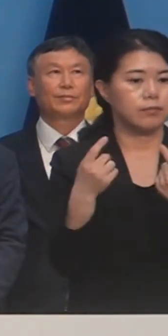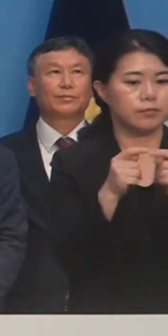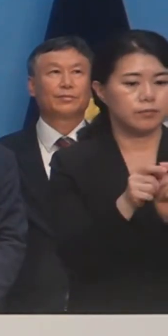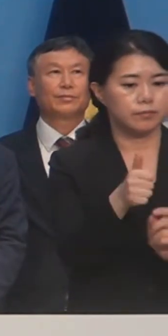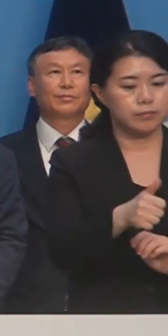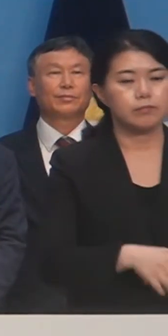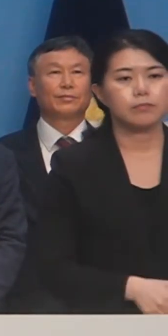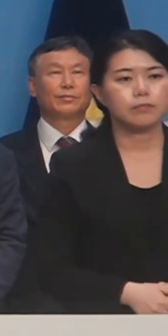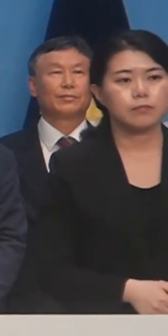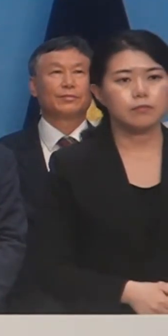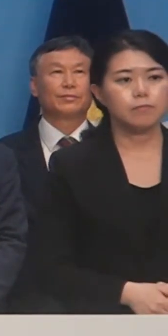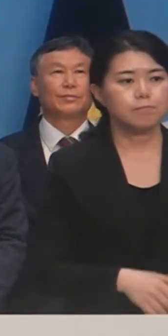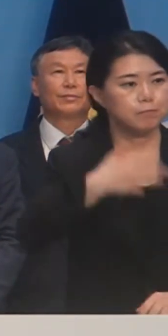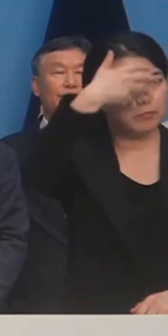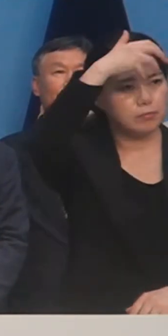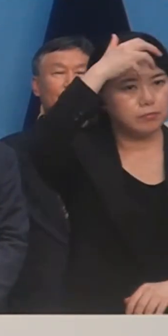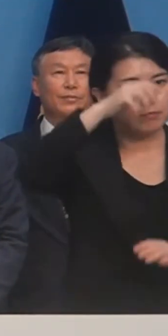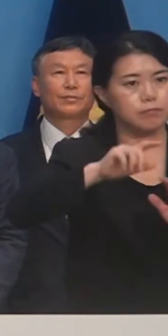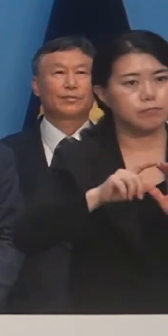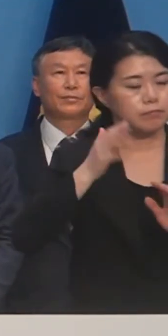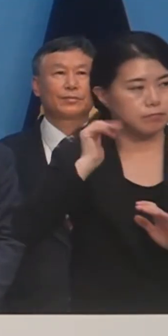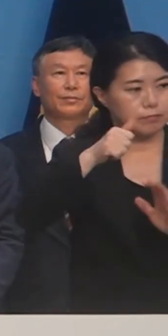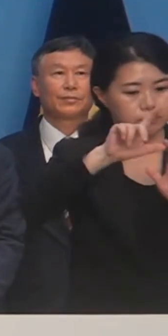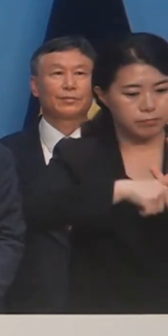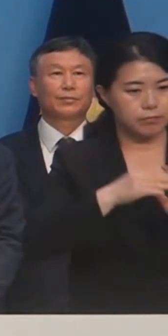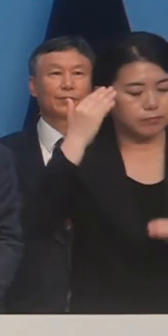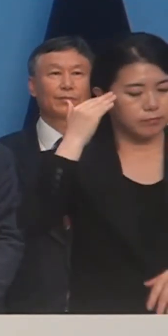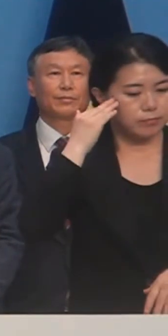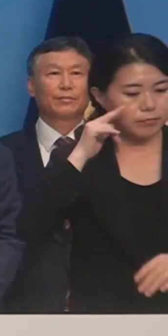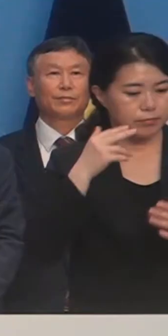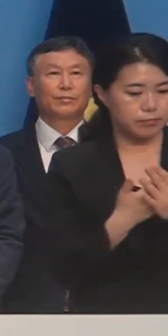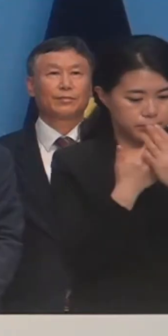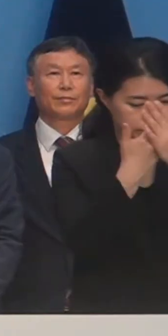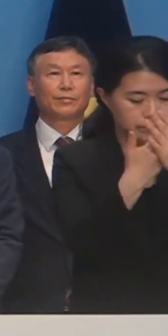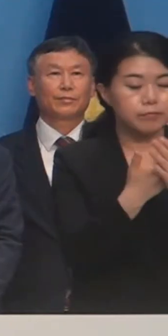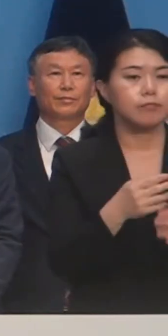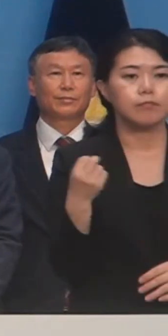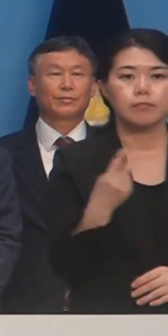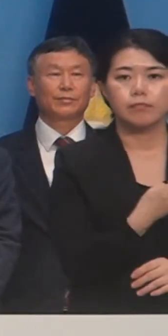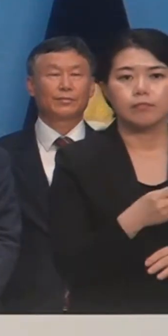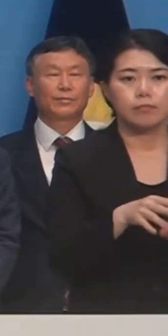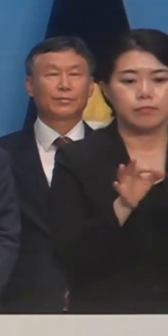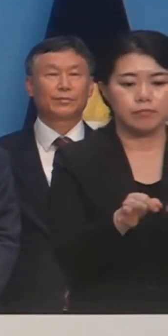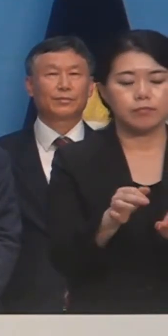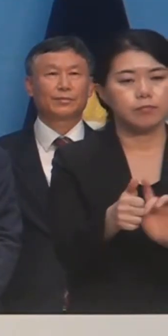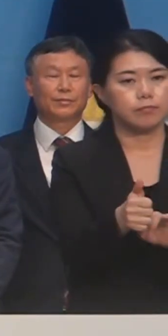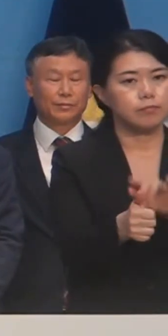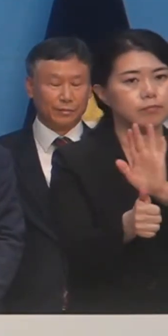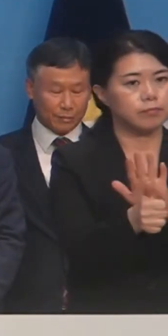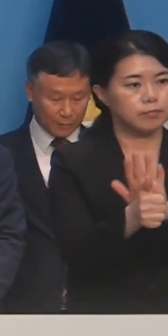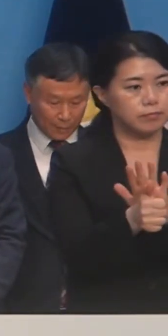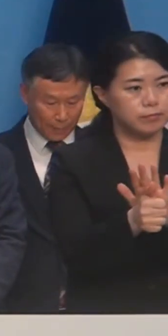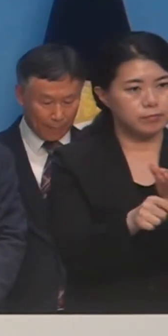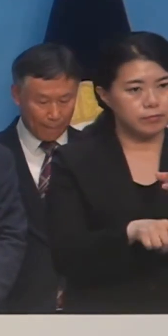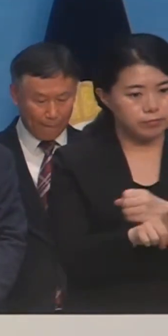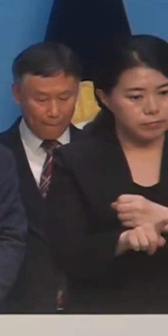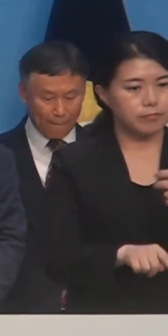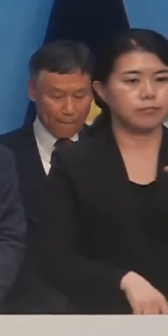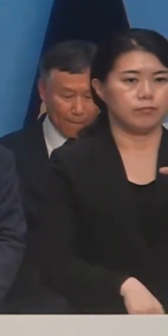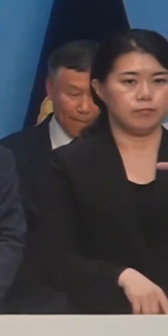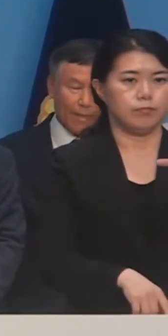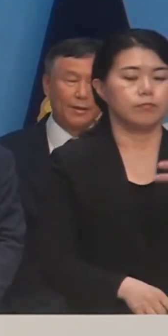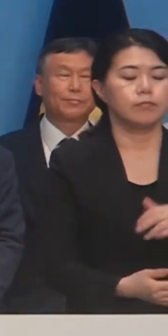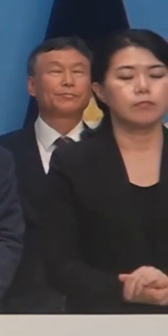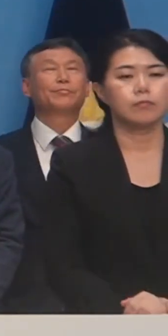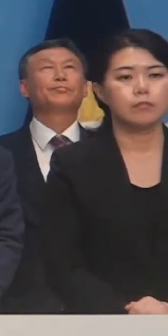박사입니다. 트럼프 시대의 한미관계 발전과 또 김문수를 지지하는 7가지